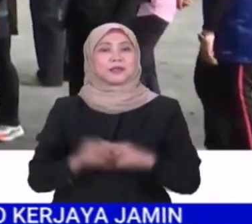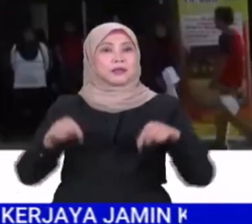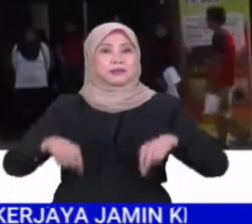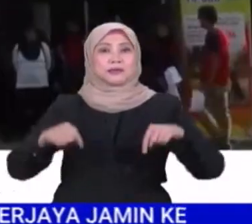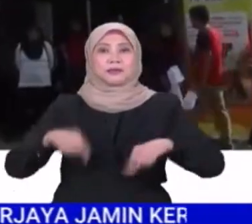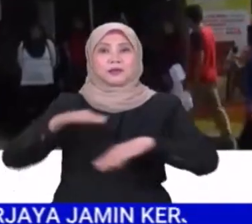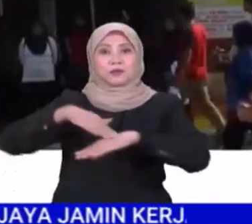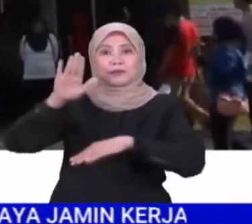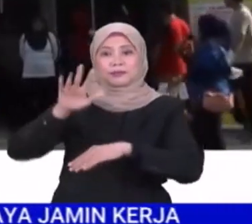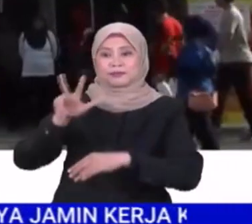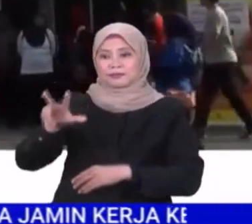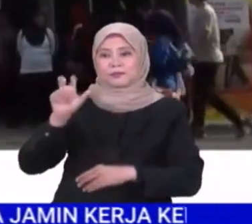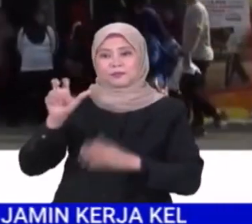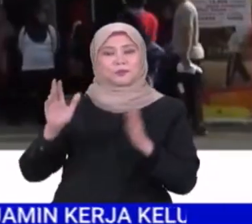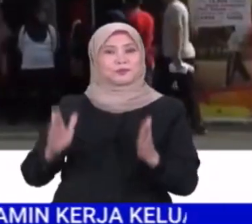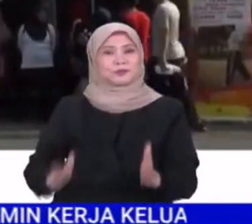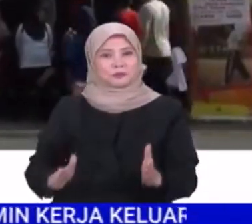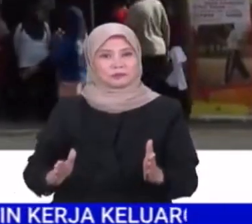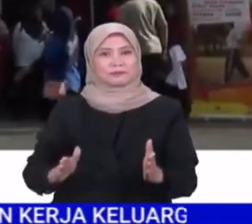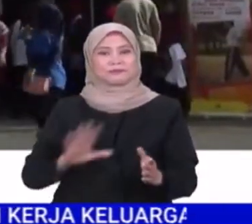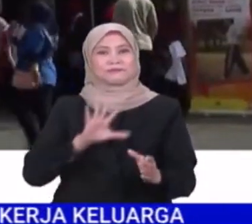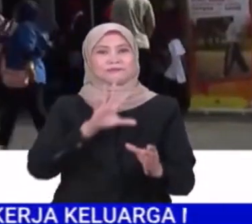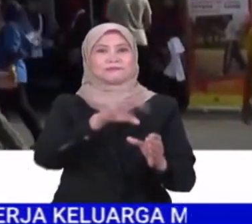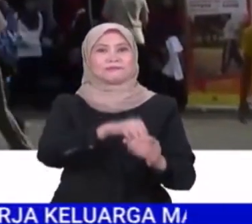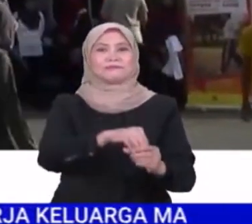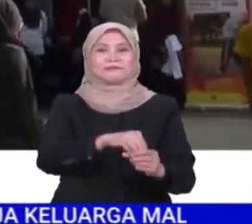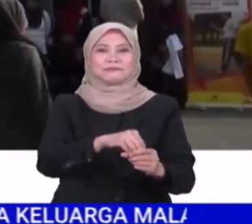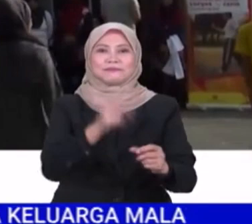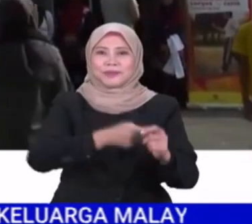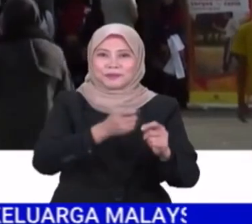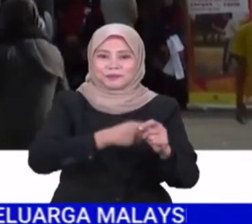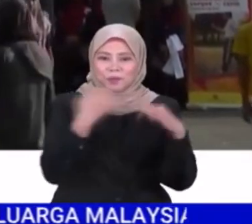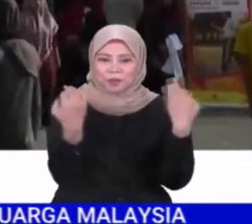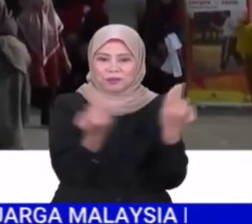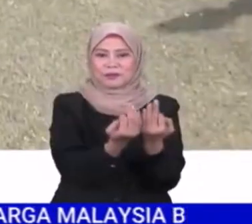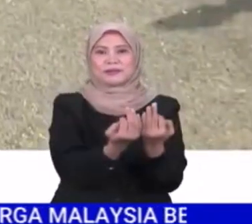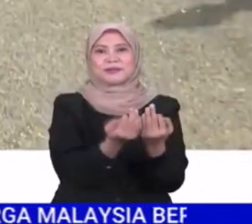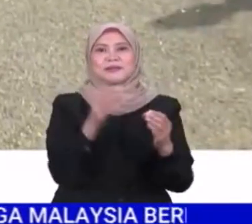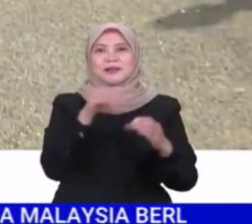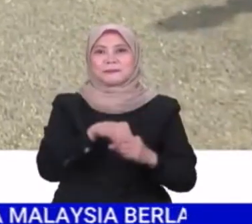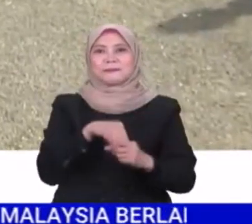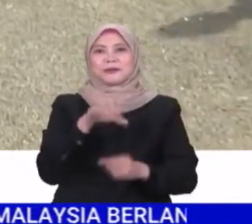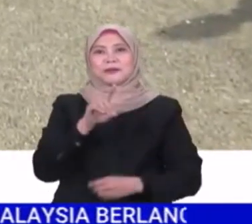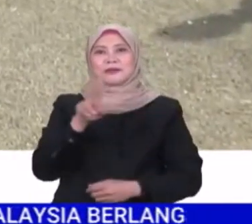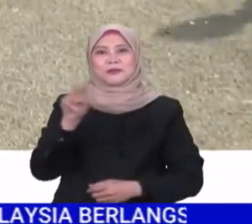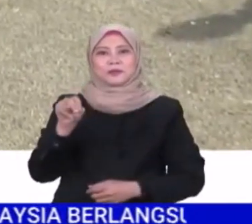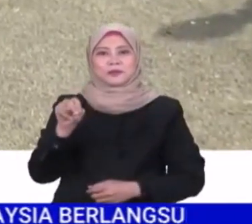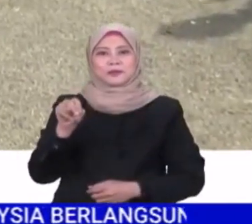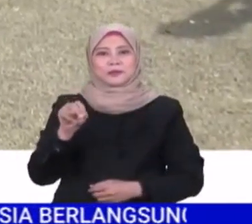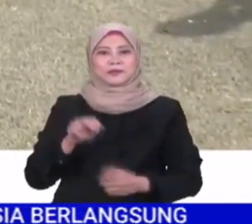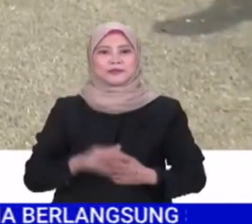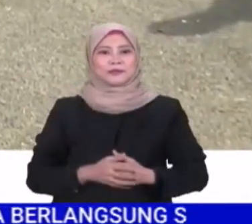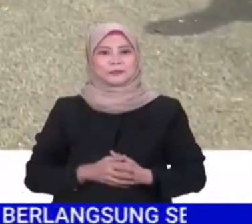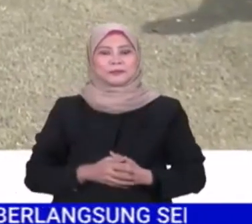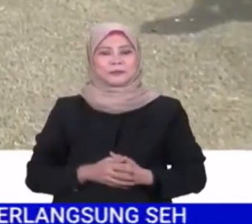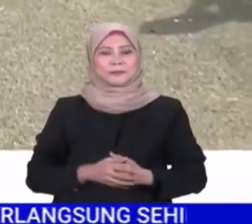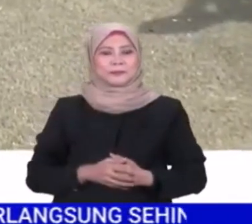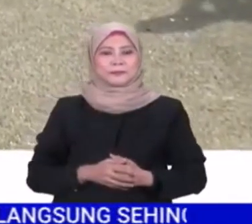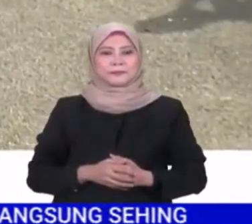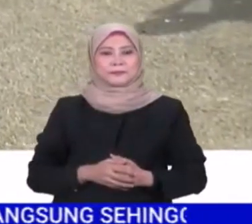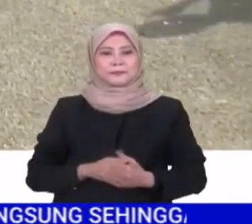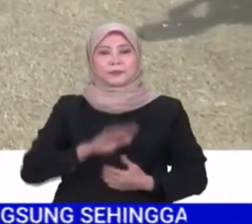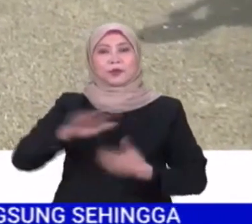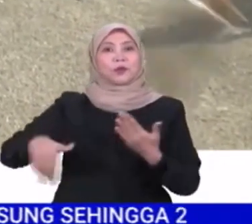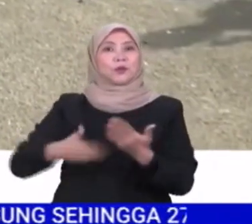kita melebihi tiga cuma melibatkan Acacia keluarga dalam dunia saya dan tidak ketika